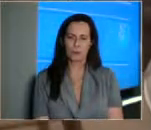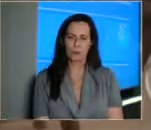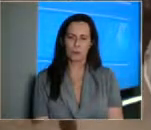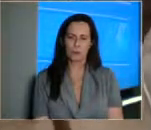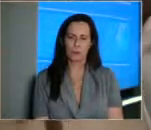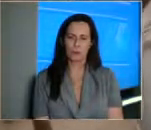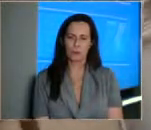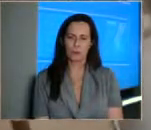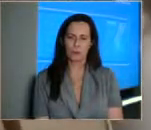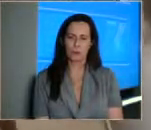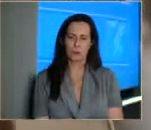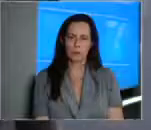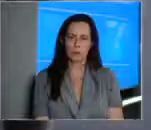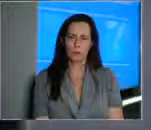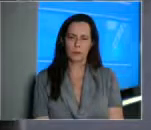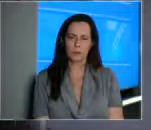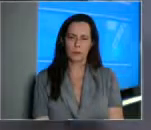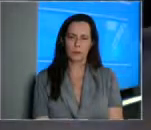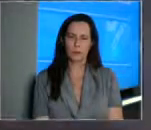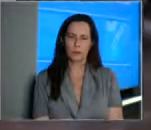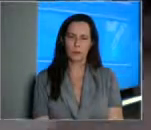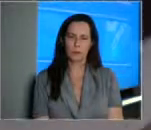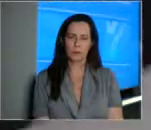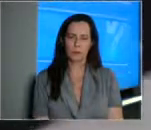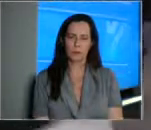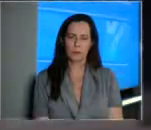Get that on video. Yeah, it's officially over.